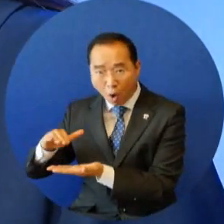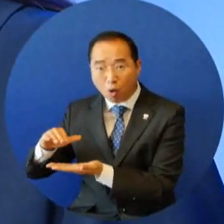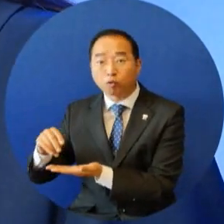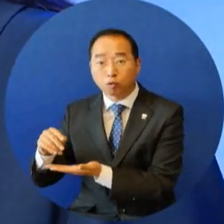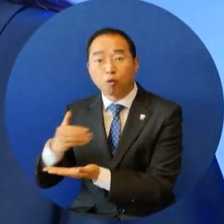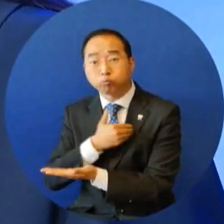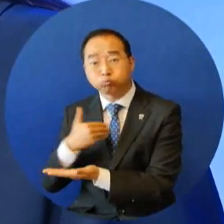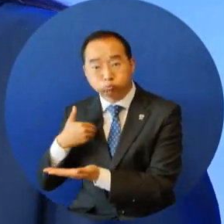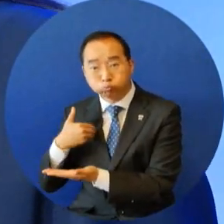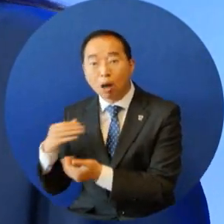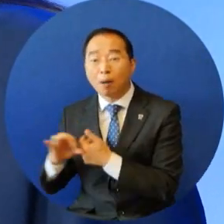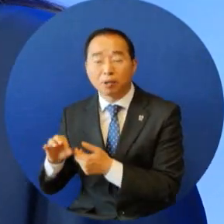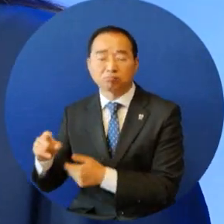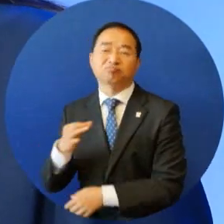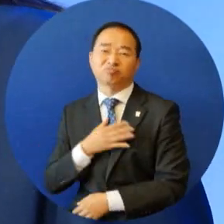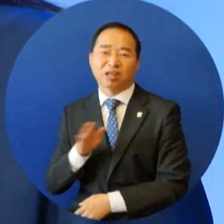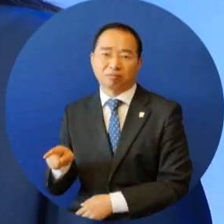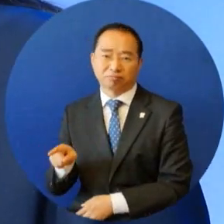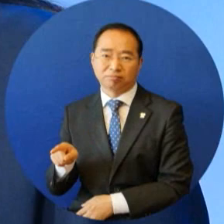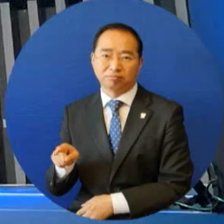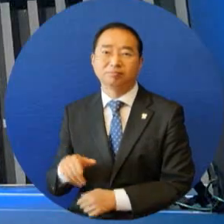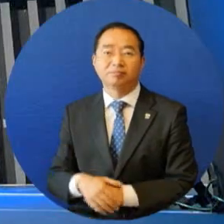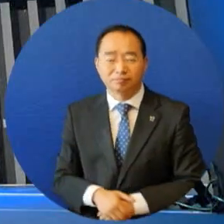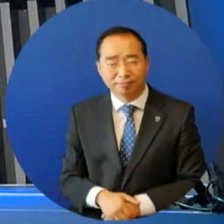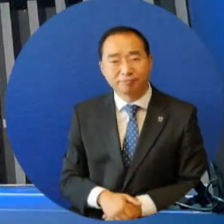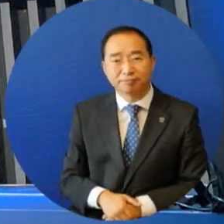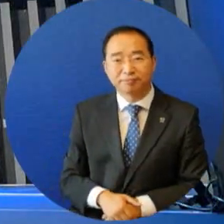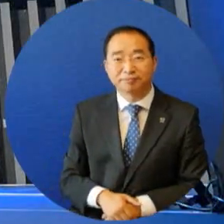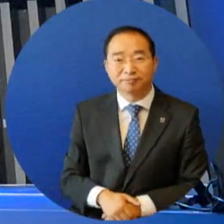있는 사람인가 다시 생각해 보게 됩니다.